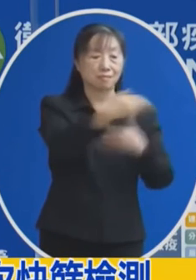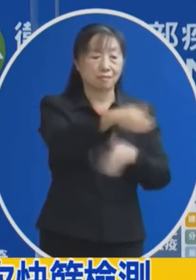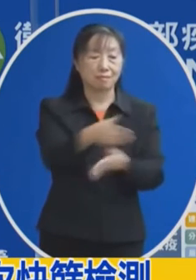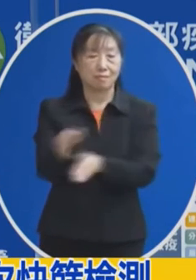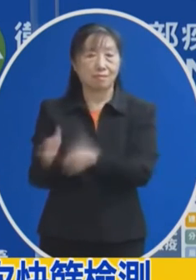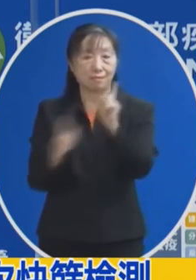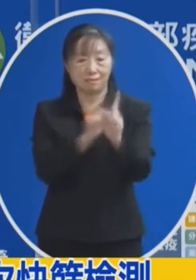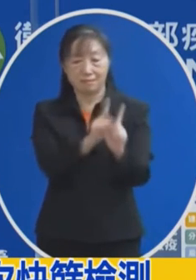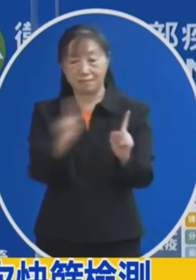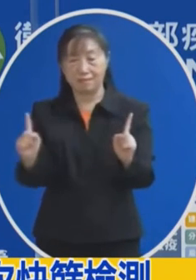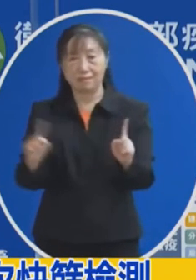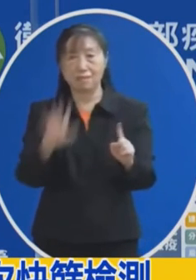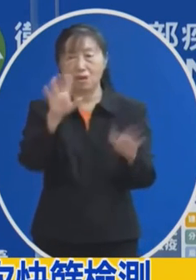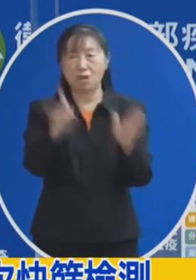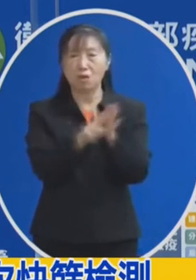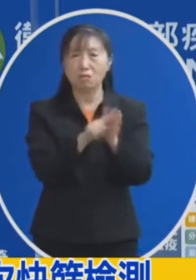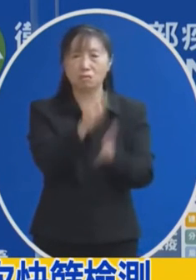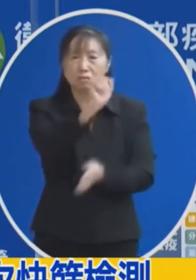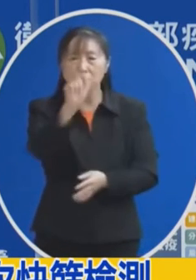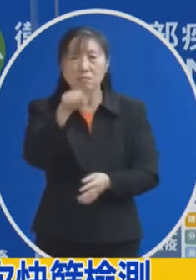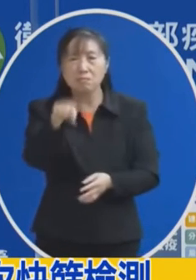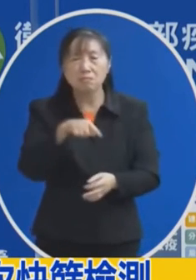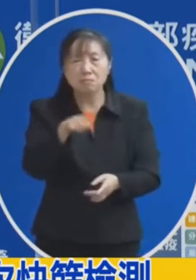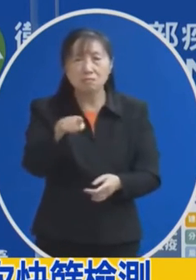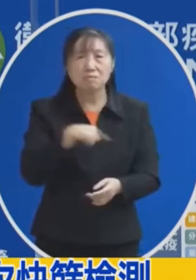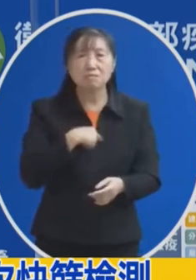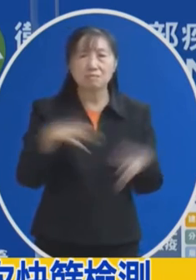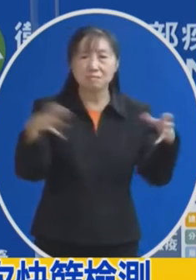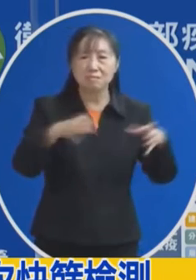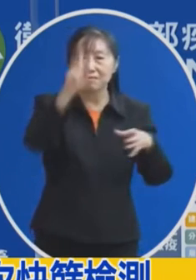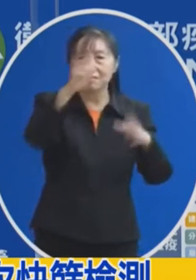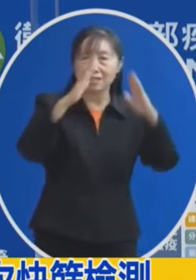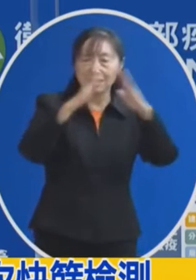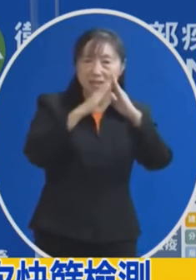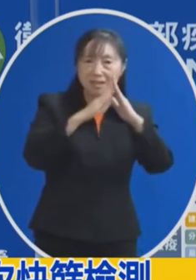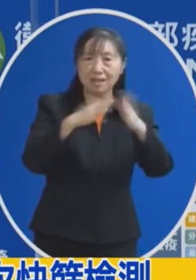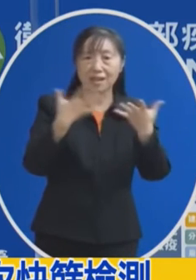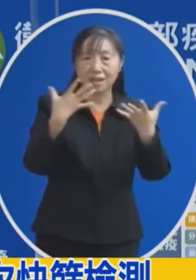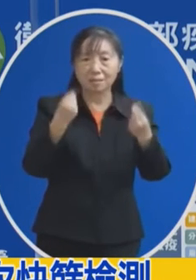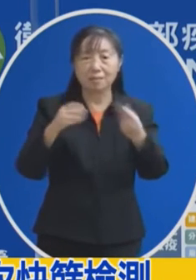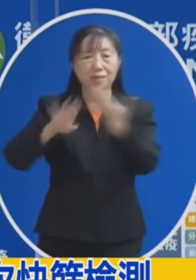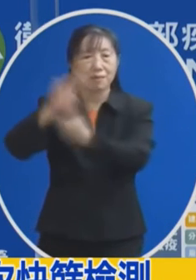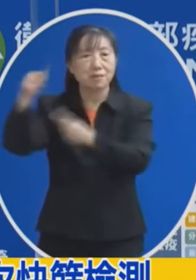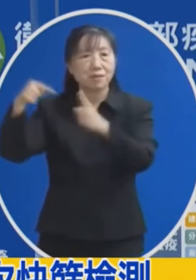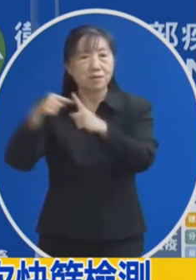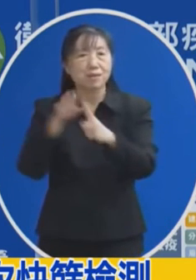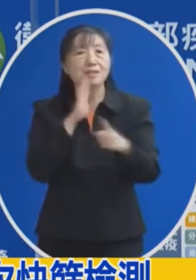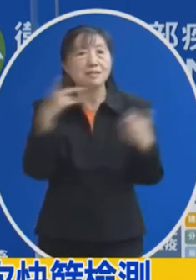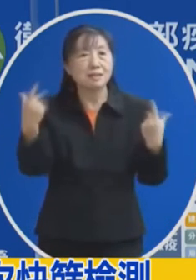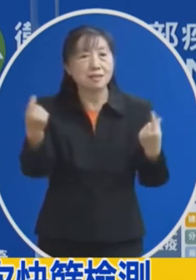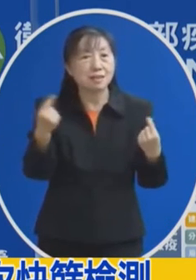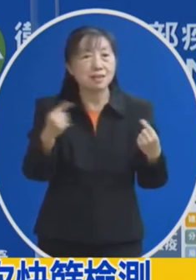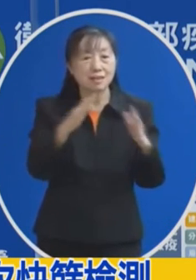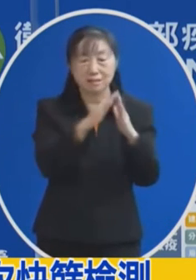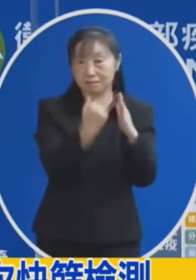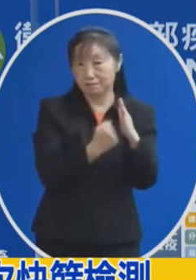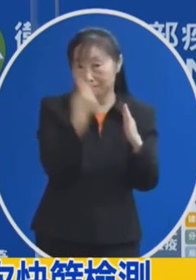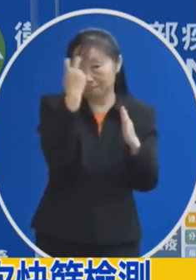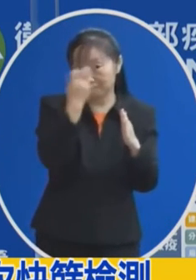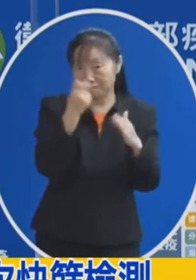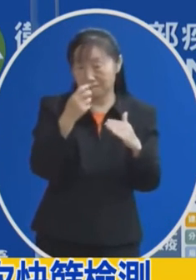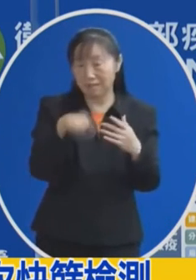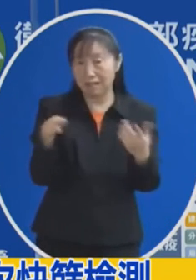这里写这个这个字有时候大家会不太，同户内没有非居家检疫的对象。基本上就是